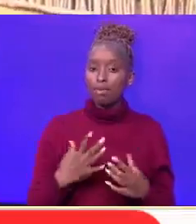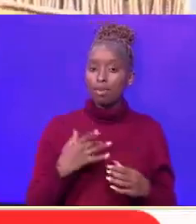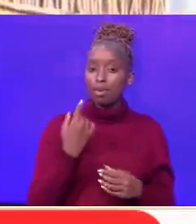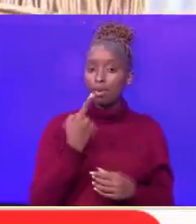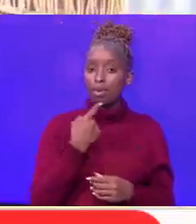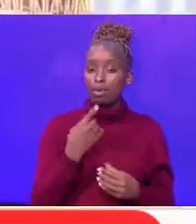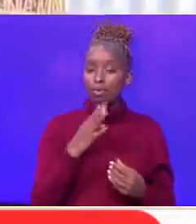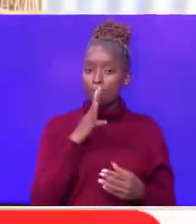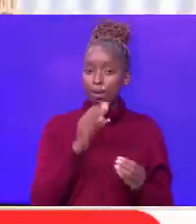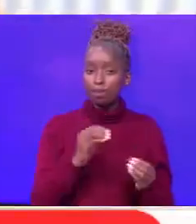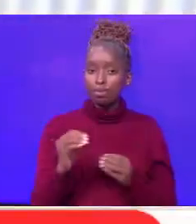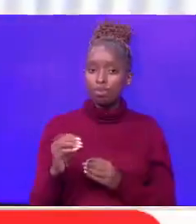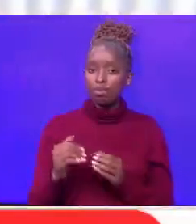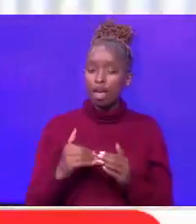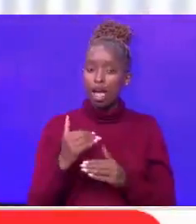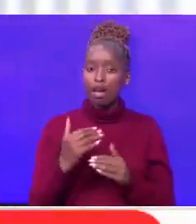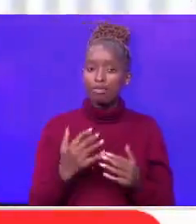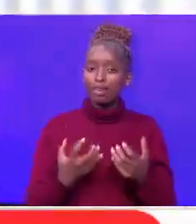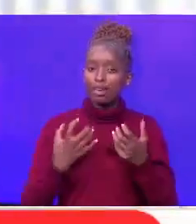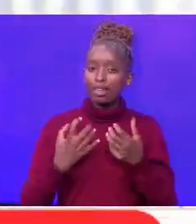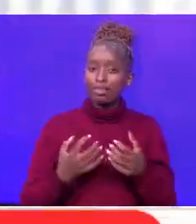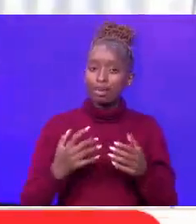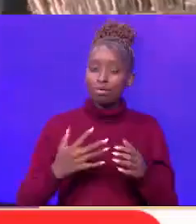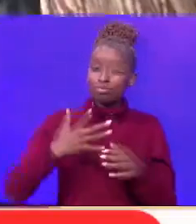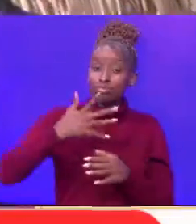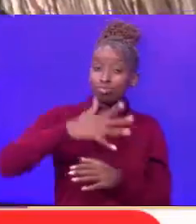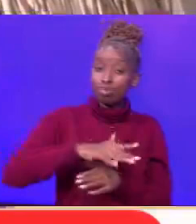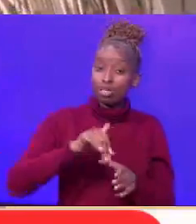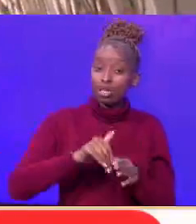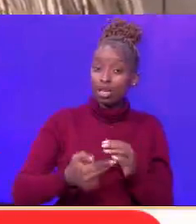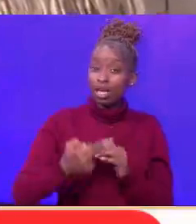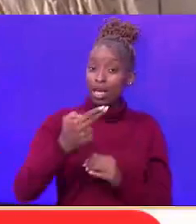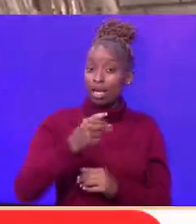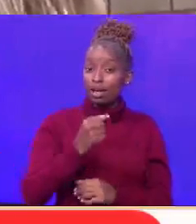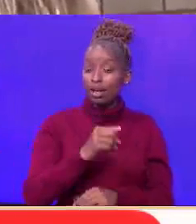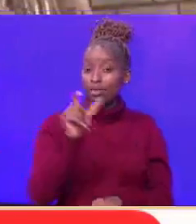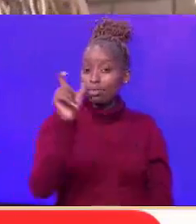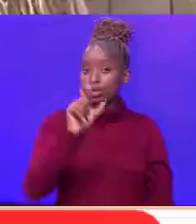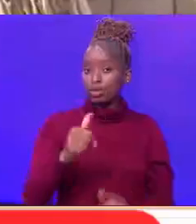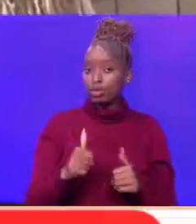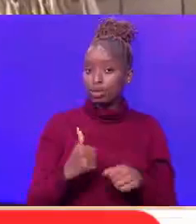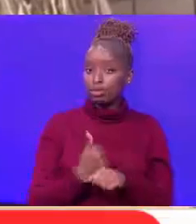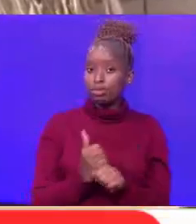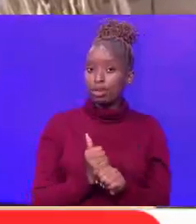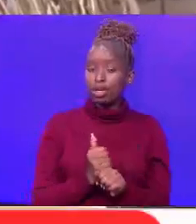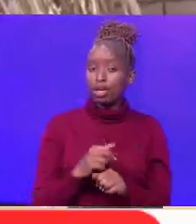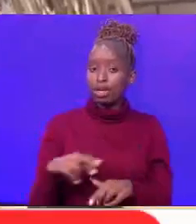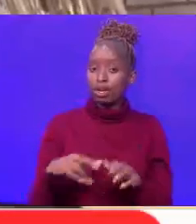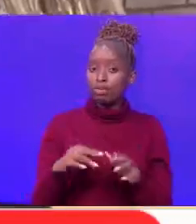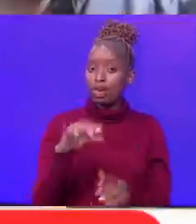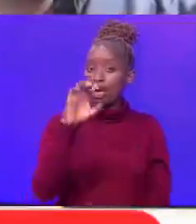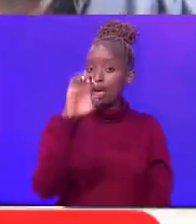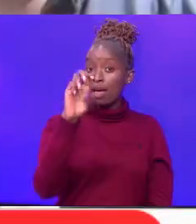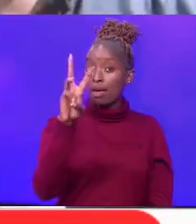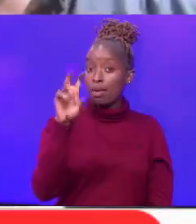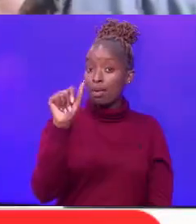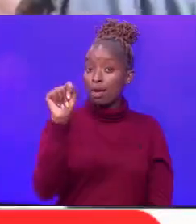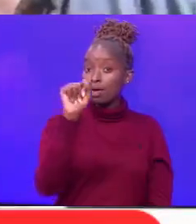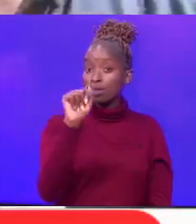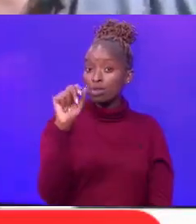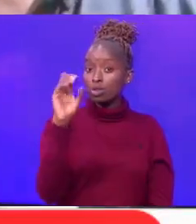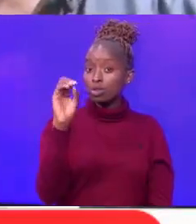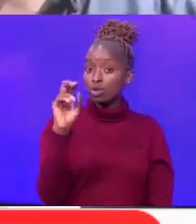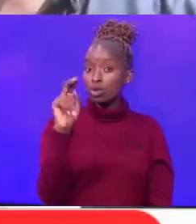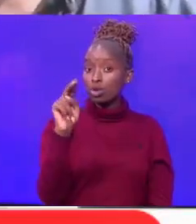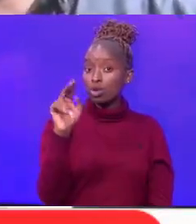floodwaters following a heavy downpour in the upper regions that has caused the Ewasonyuro River to break its banks. Wananchi wamepoteza